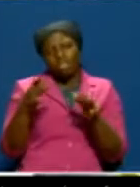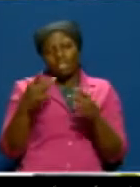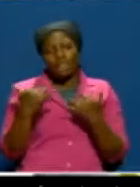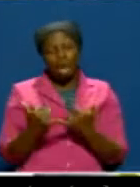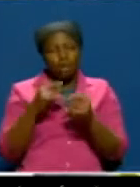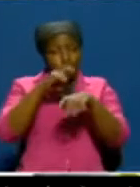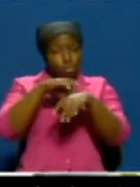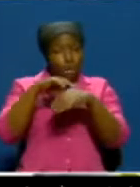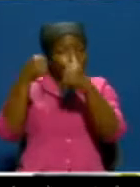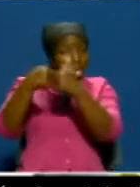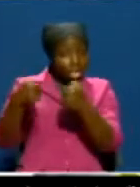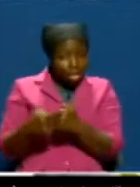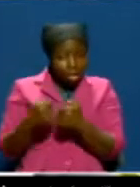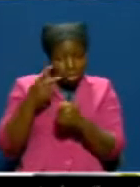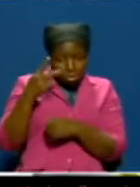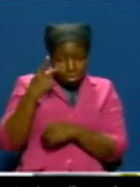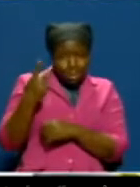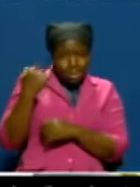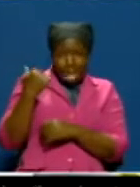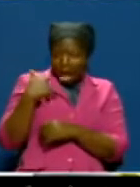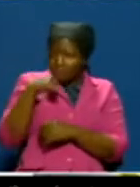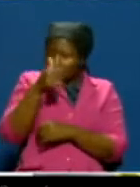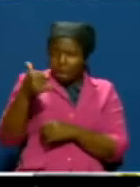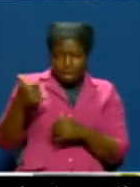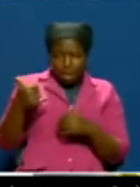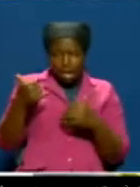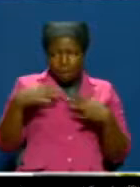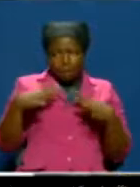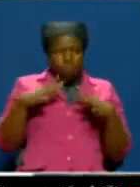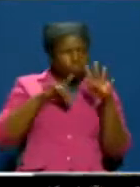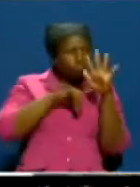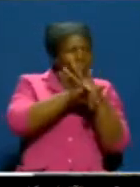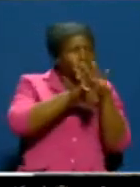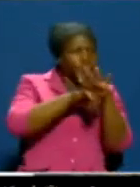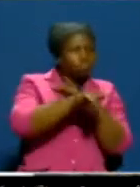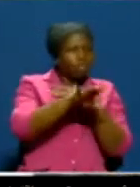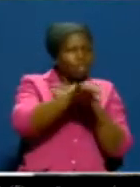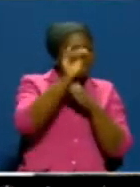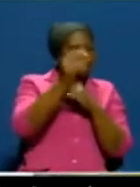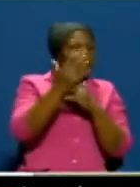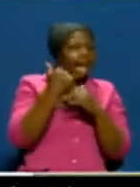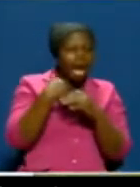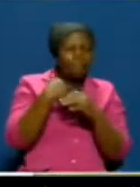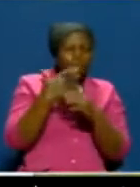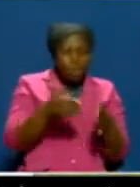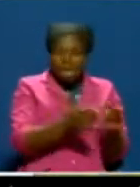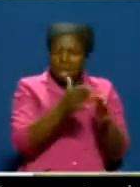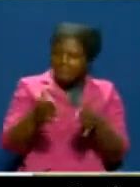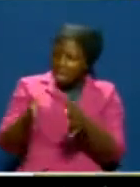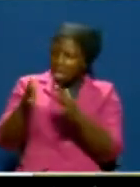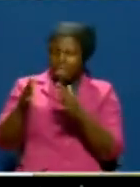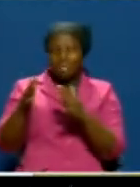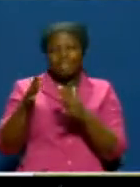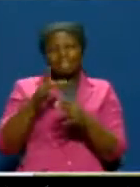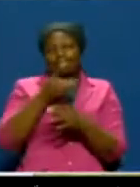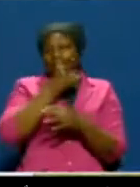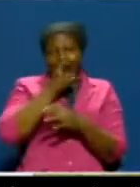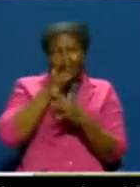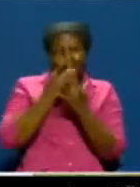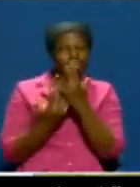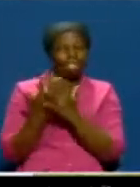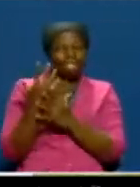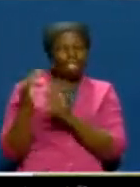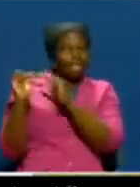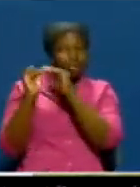unaona kuna njia ambazo zimejiform, ukuta nyasi imekauka imeisha. Equity FC itachuana na Balaji Ugani Nyenda